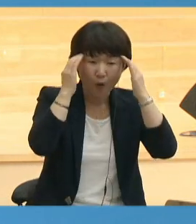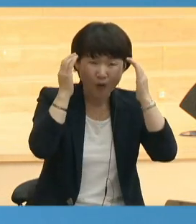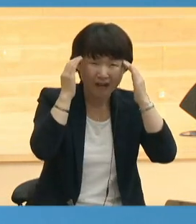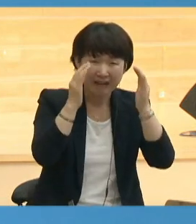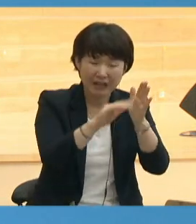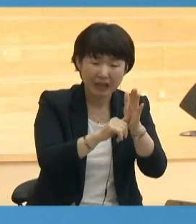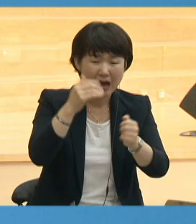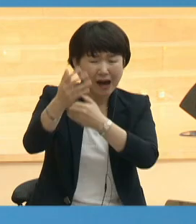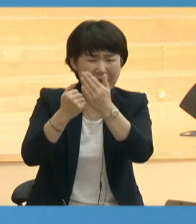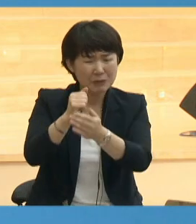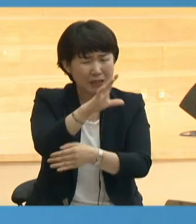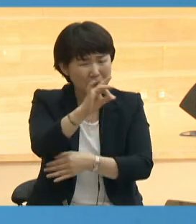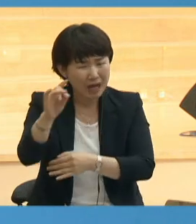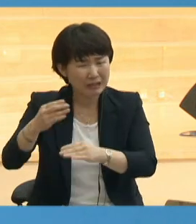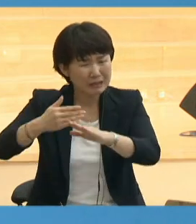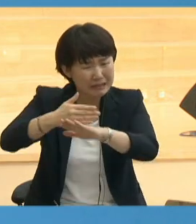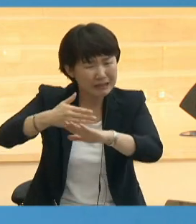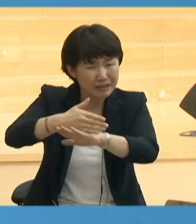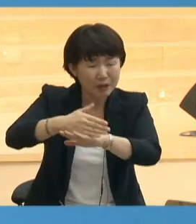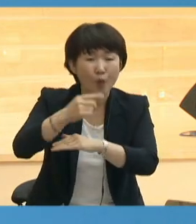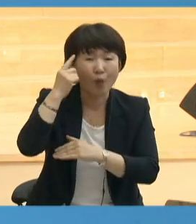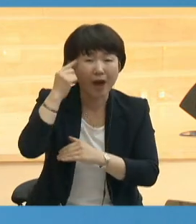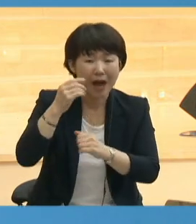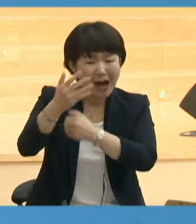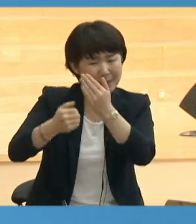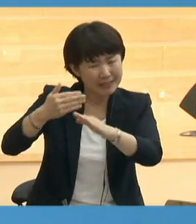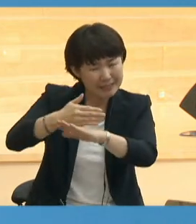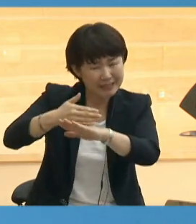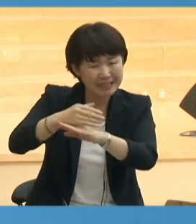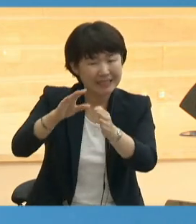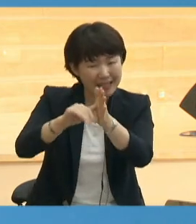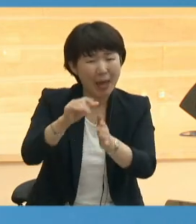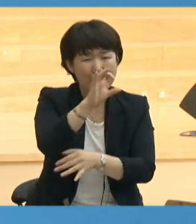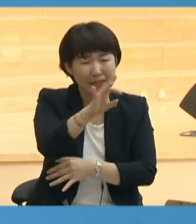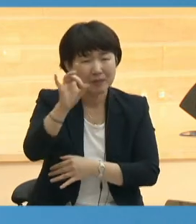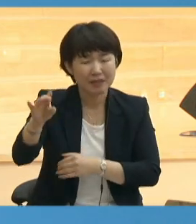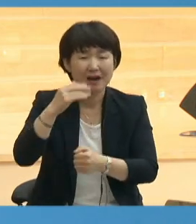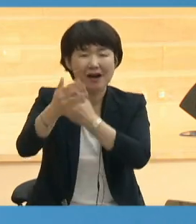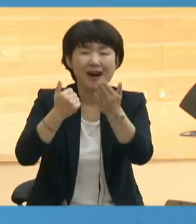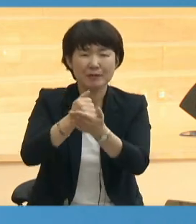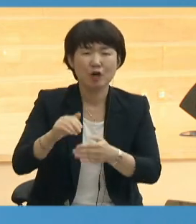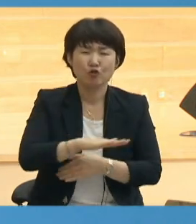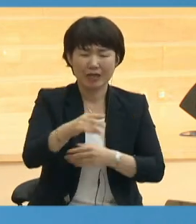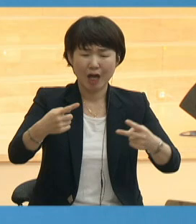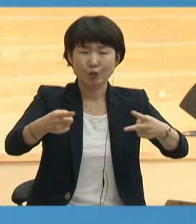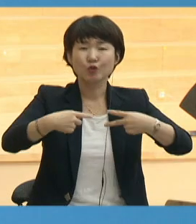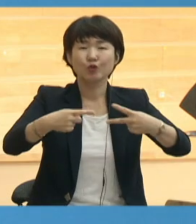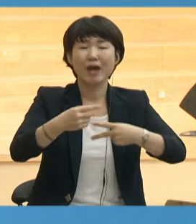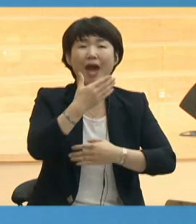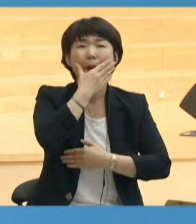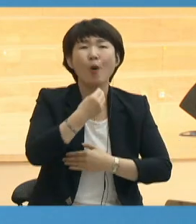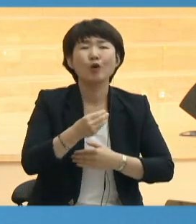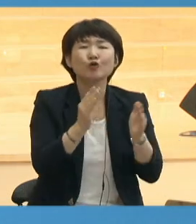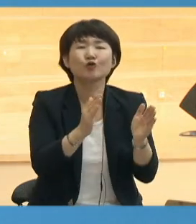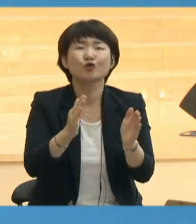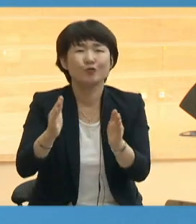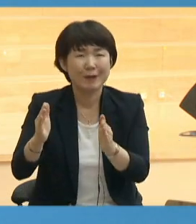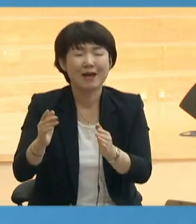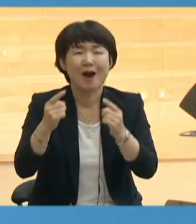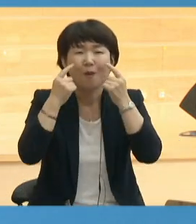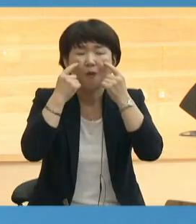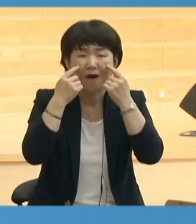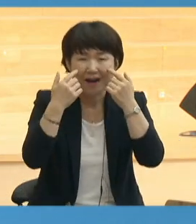때 하나님은 때때로 왜 지체 아시는가 하나님이 지치 하실 때마다 하나님은 우리에게 각 쪄 레 복을 준비 하고 계심 이